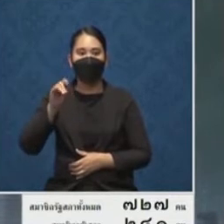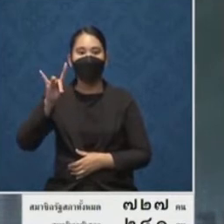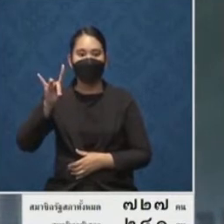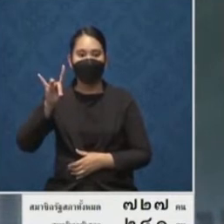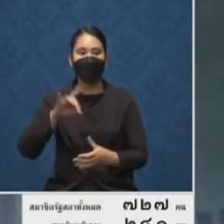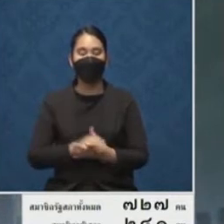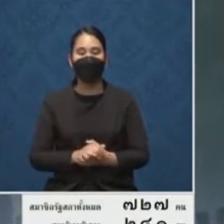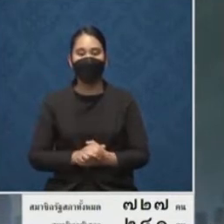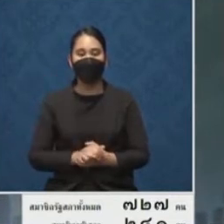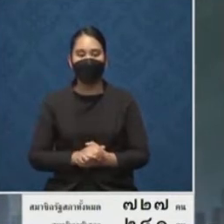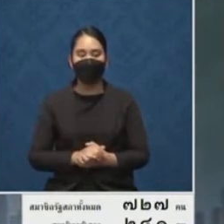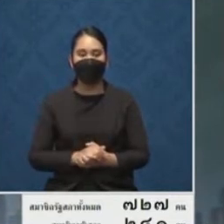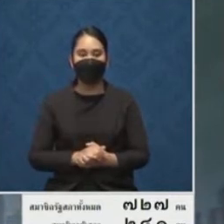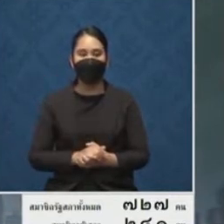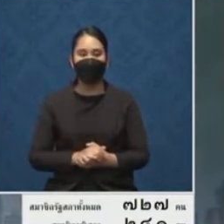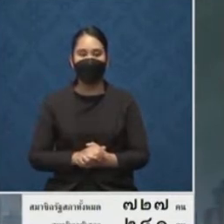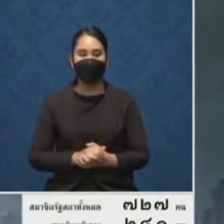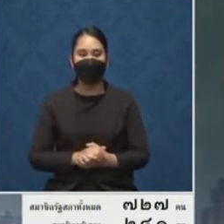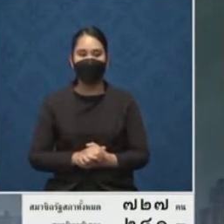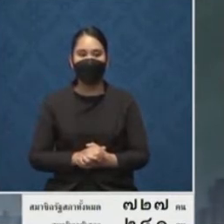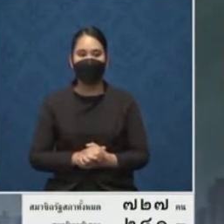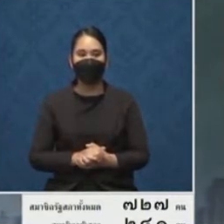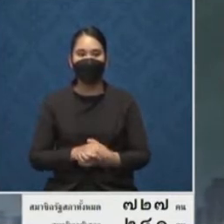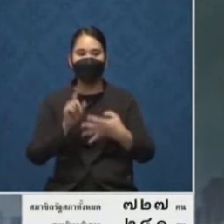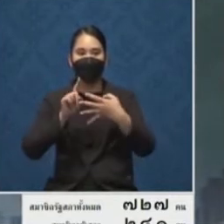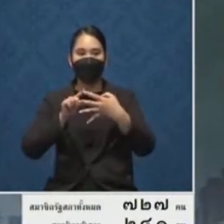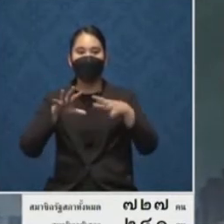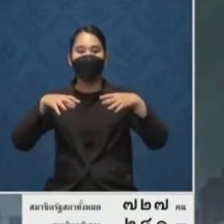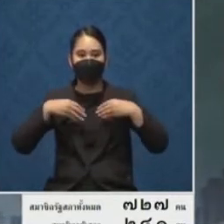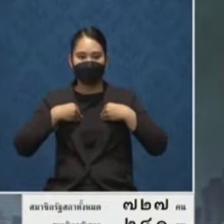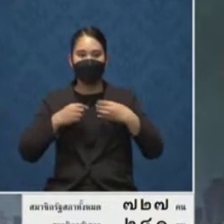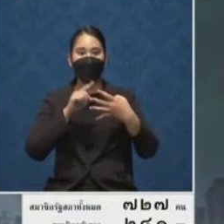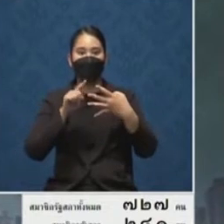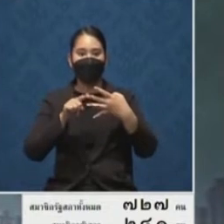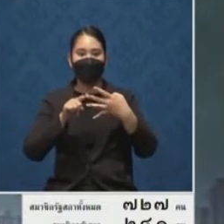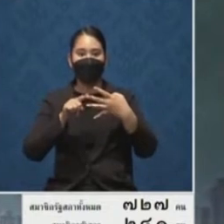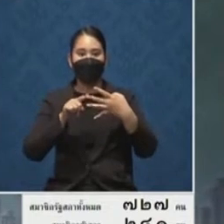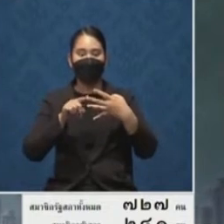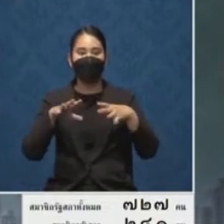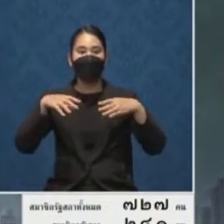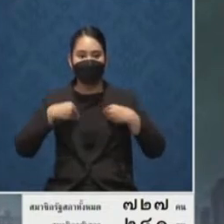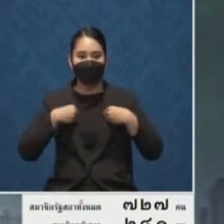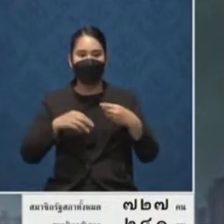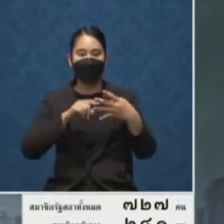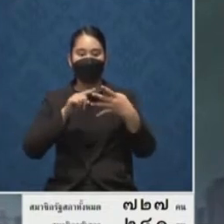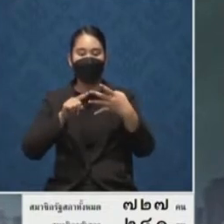488นายวีรพลจิตสำลิศ 1รับหลักการ2